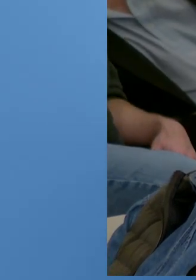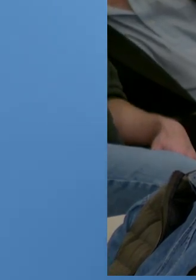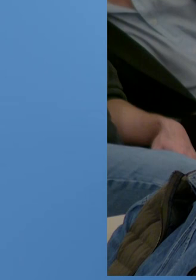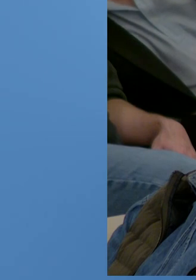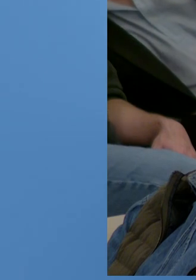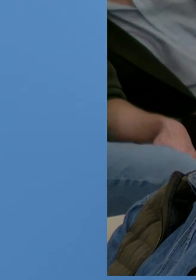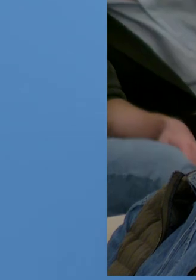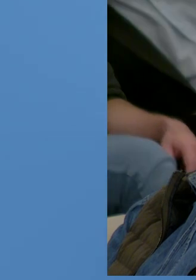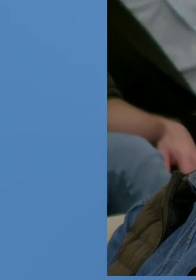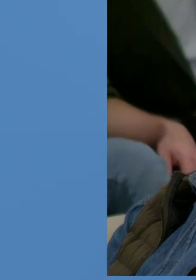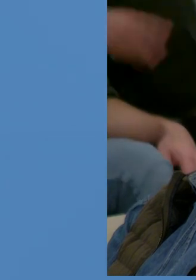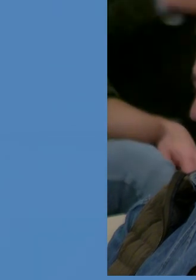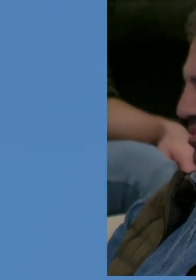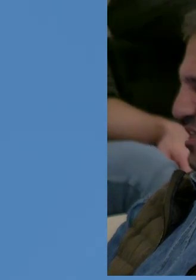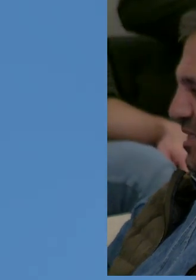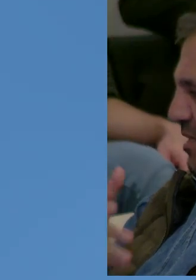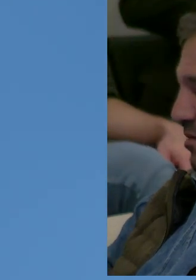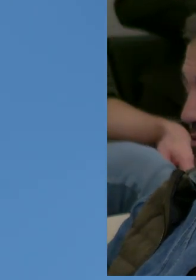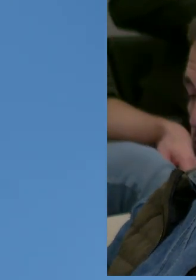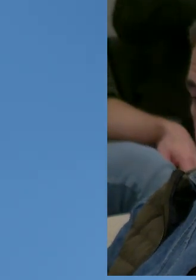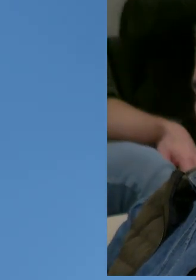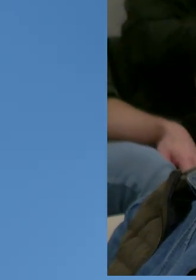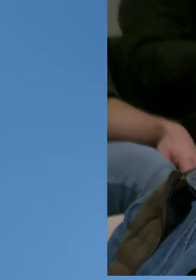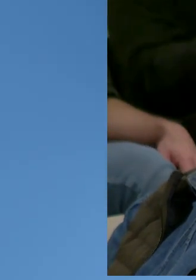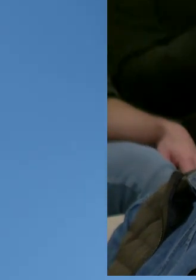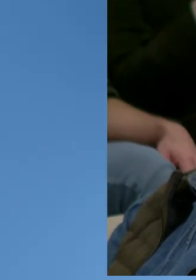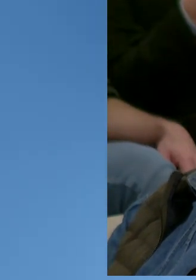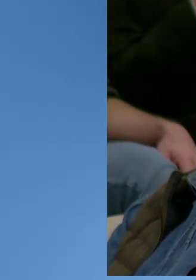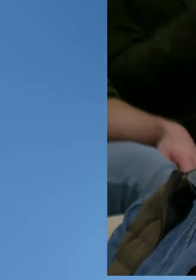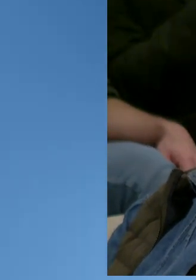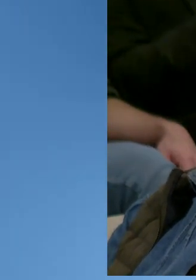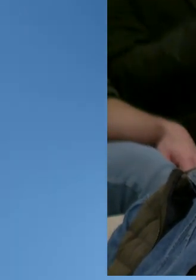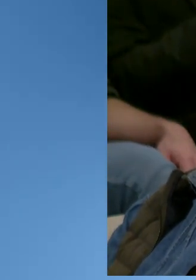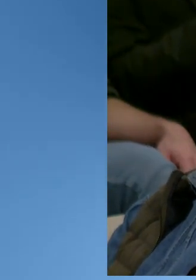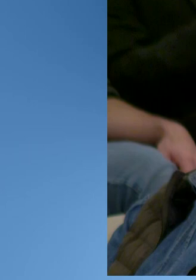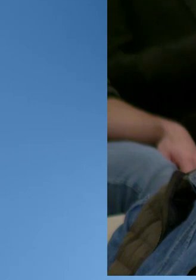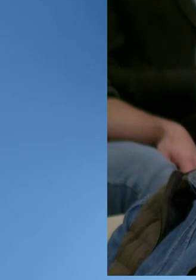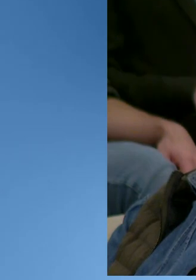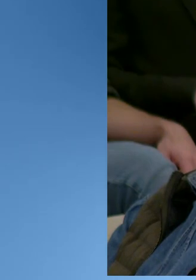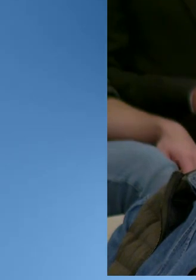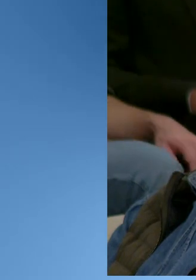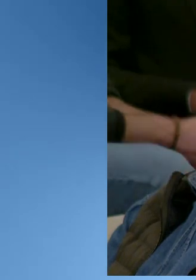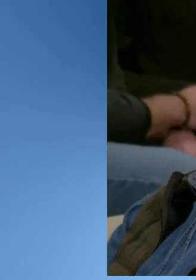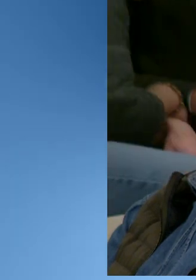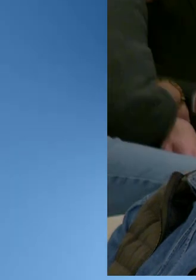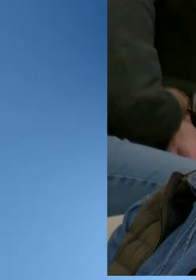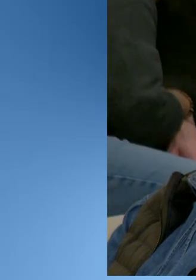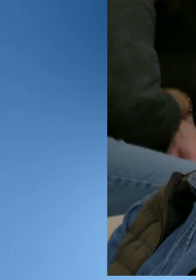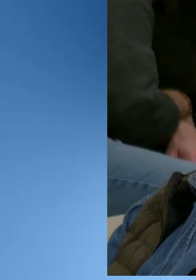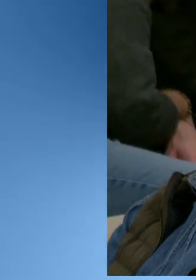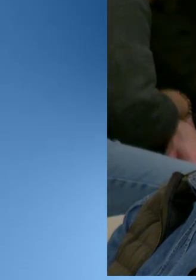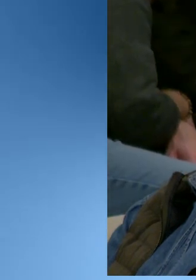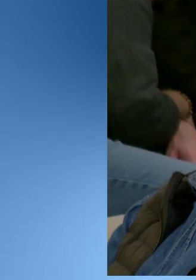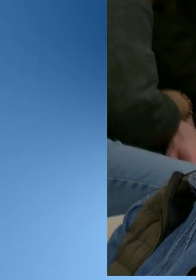vous n'avez pas regardé et vous aviez dit ah bah oui on fera attention cette fois-ci concrètement je vois qu'il en est exactement enfin c'est ça prend exactement la même